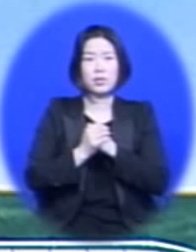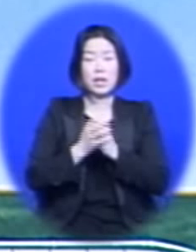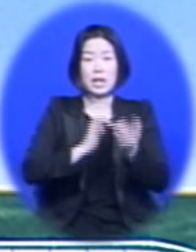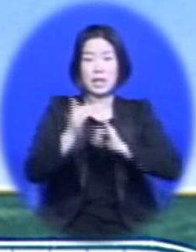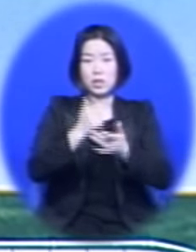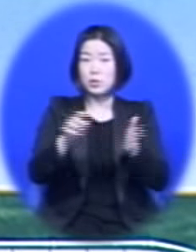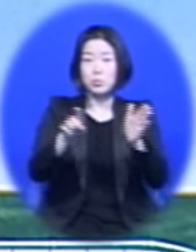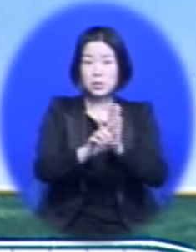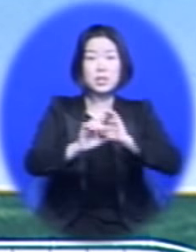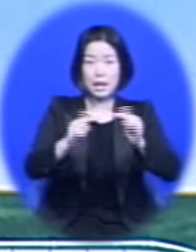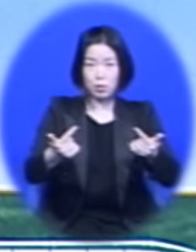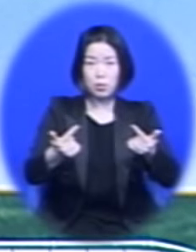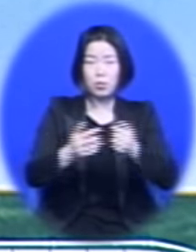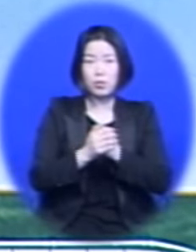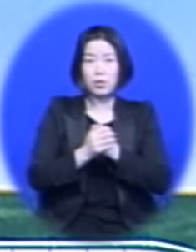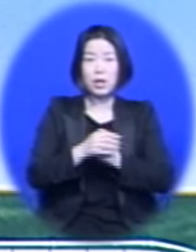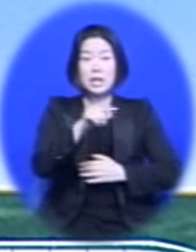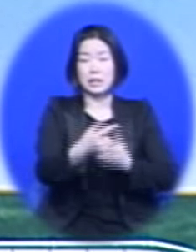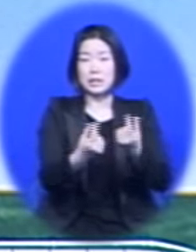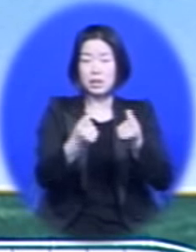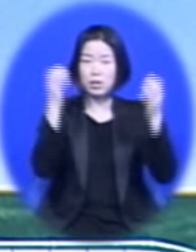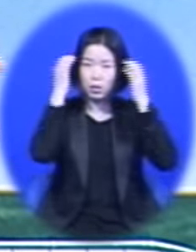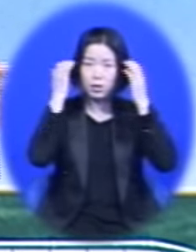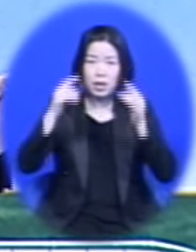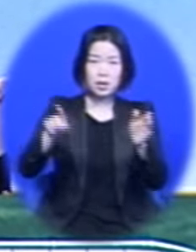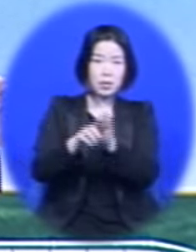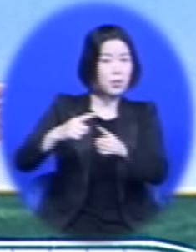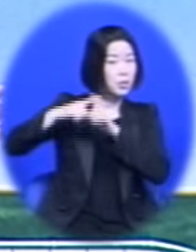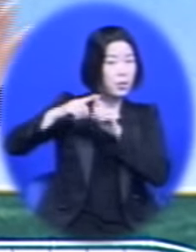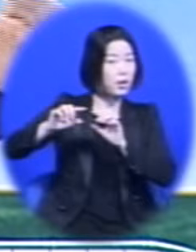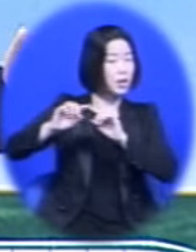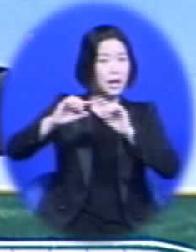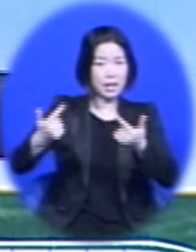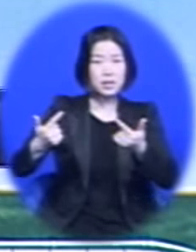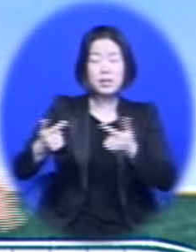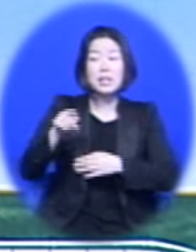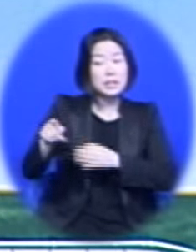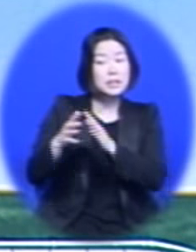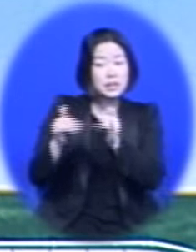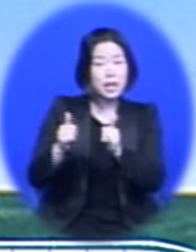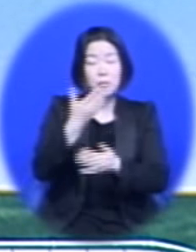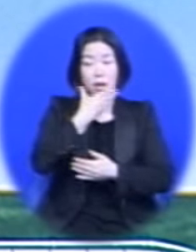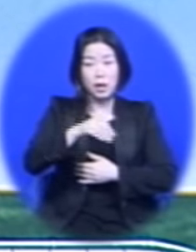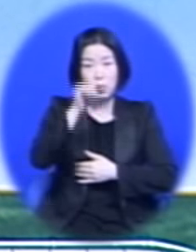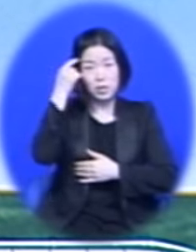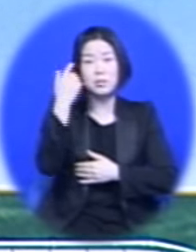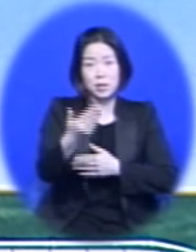예수 안 믿고 그런 고난과 순교를 당하지 않는 그 사람들은 행복한